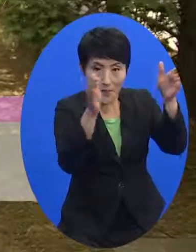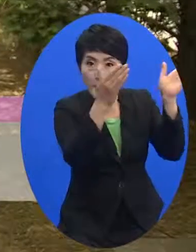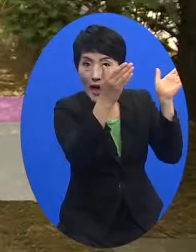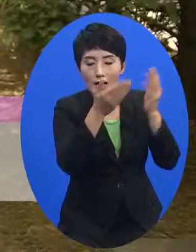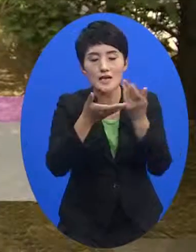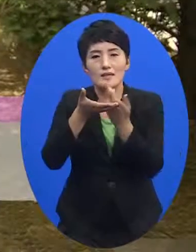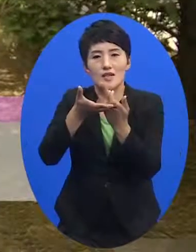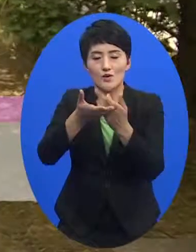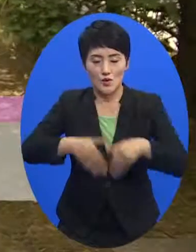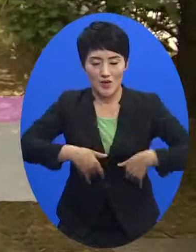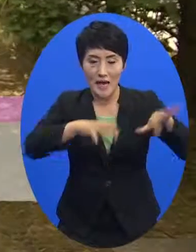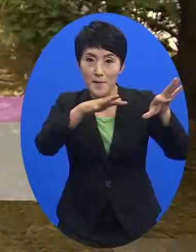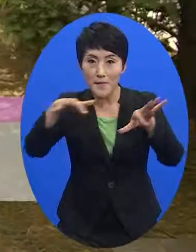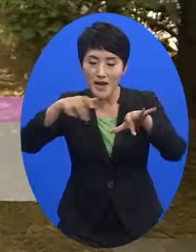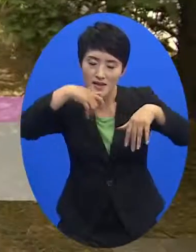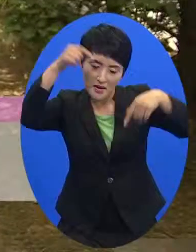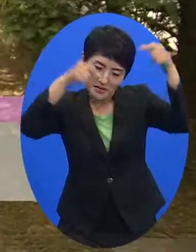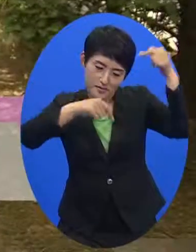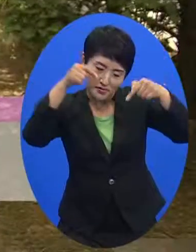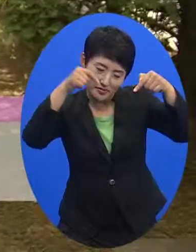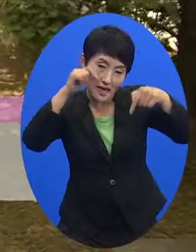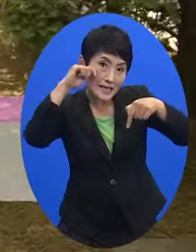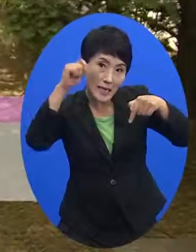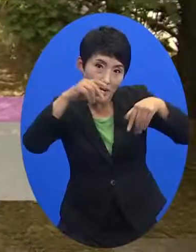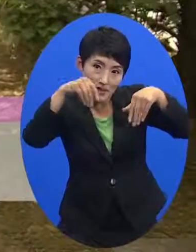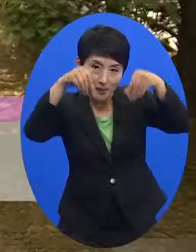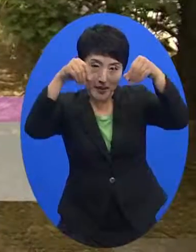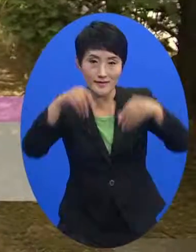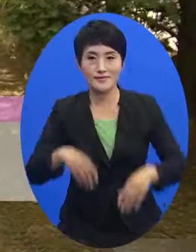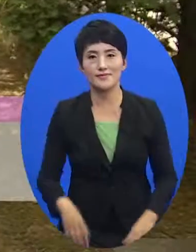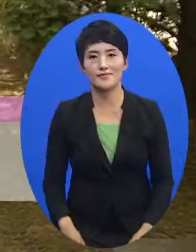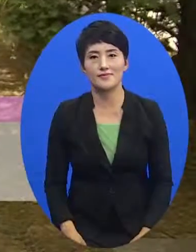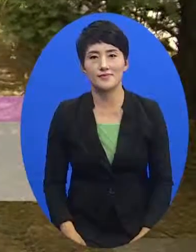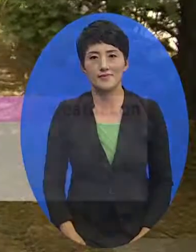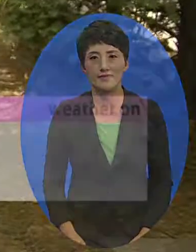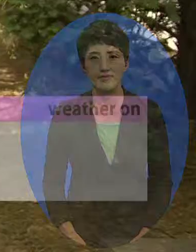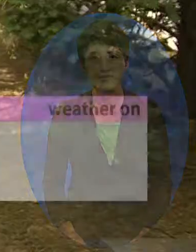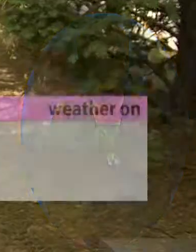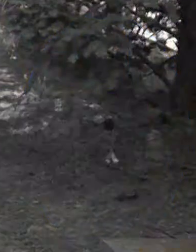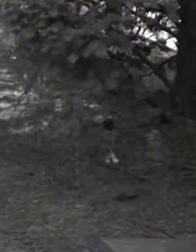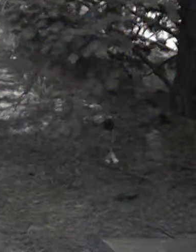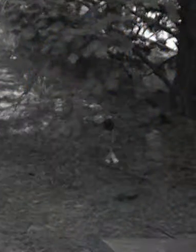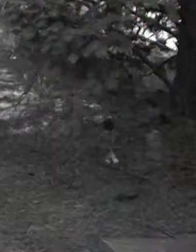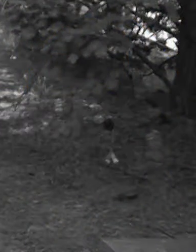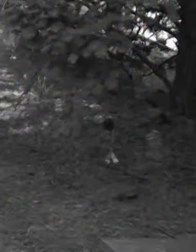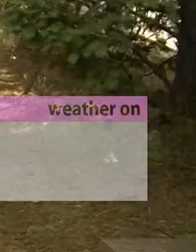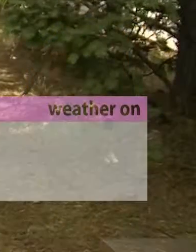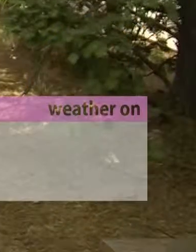벗어나면서 제주도와 남해안은 비가 오다가 새벽에 점차 맑아지겠습니다.